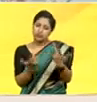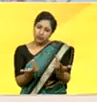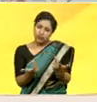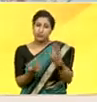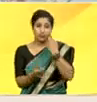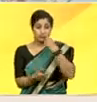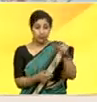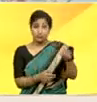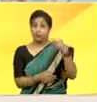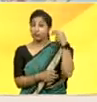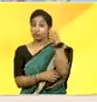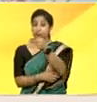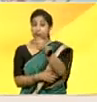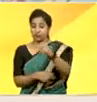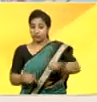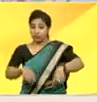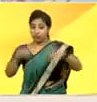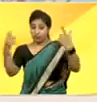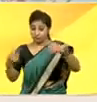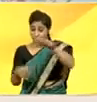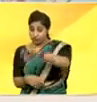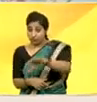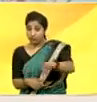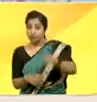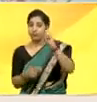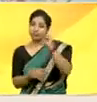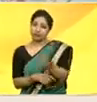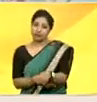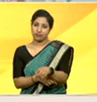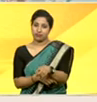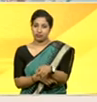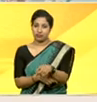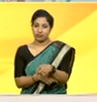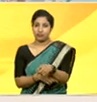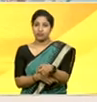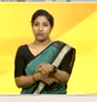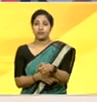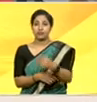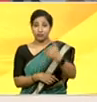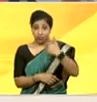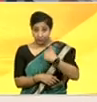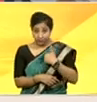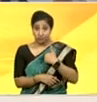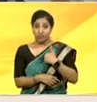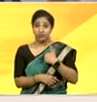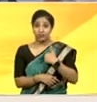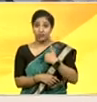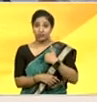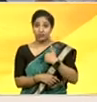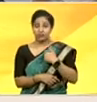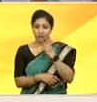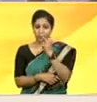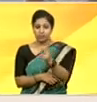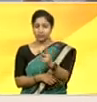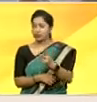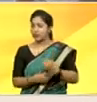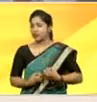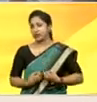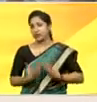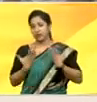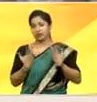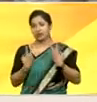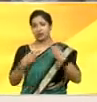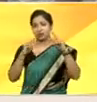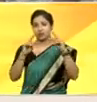उनके नाम पर एक पेड़ जरूर लगाएं। और मुझे ये देखकर बहुत खुशी